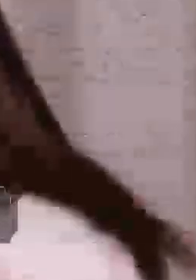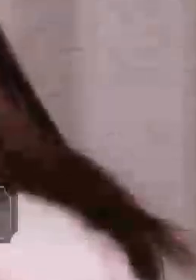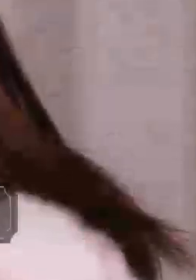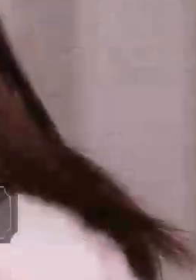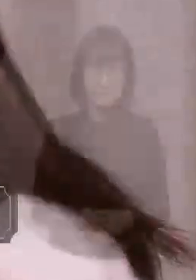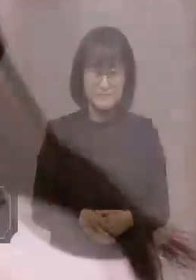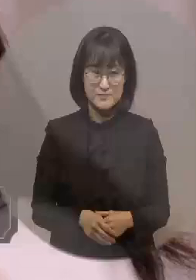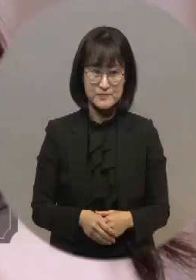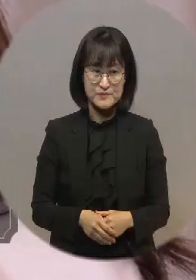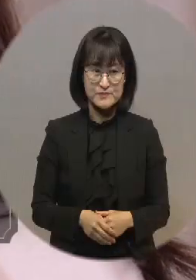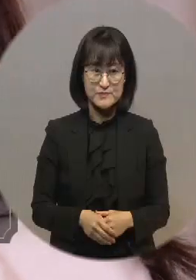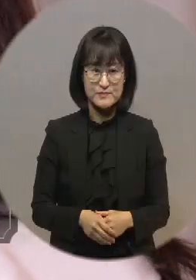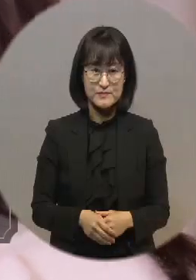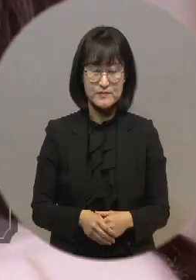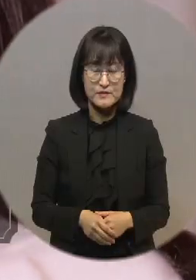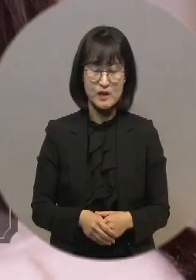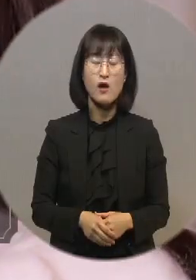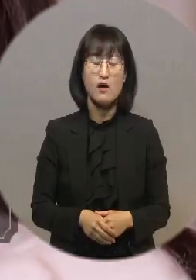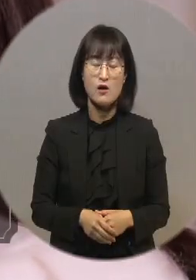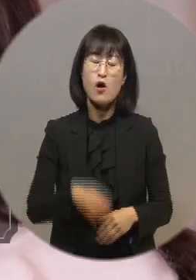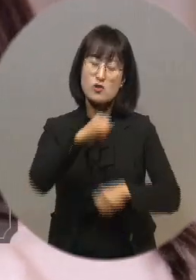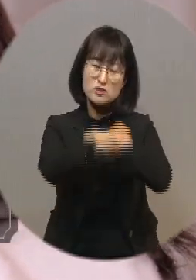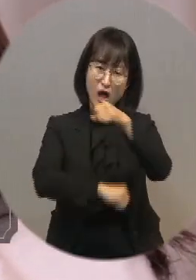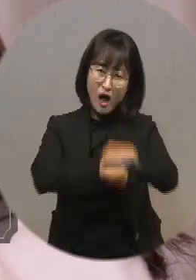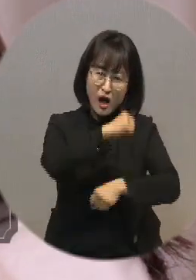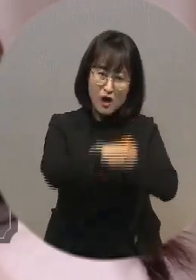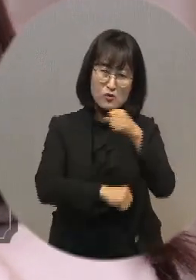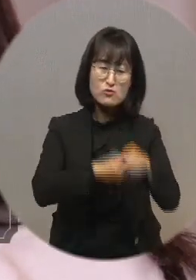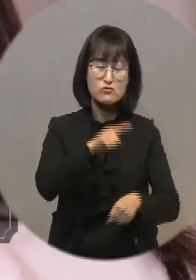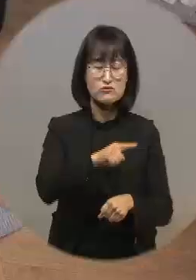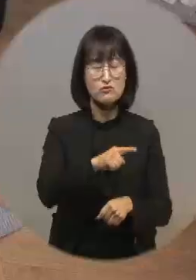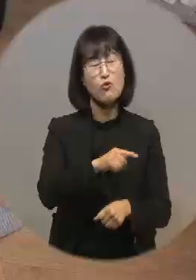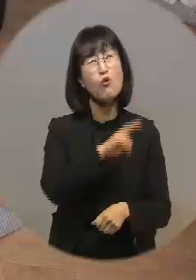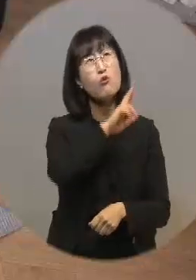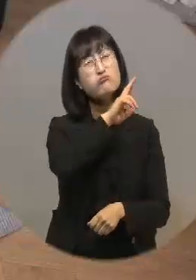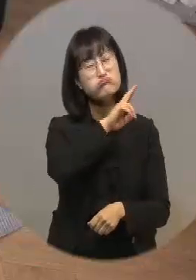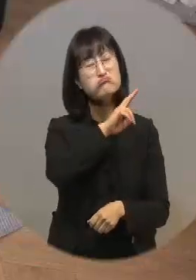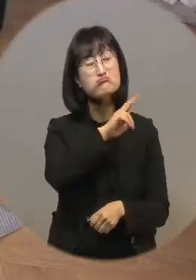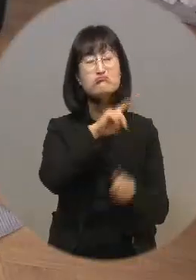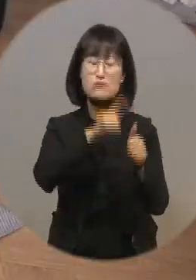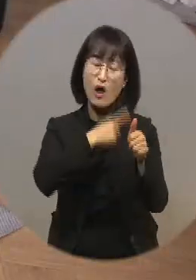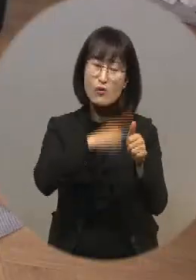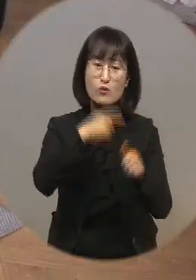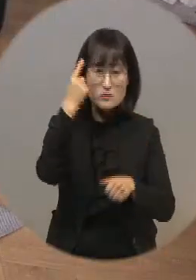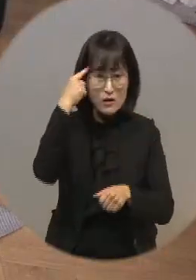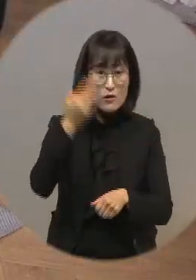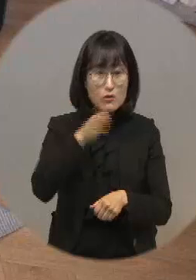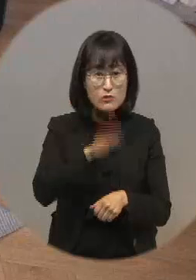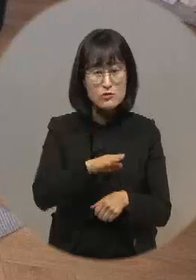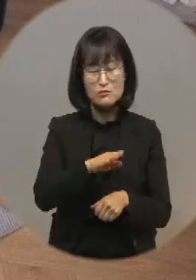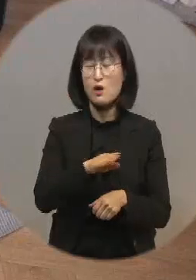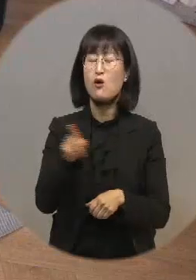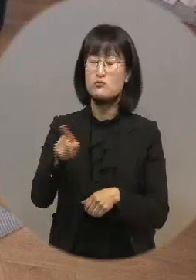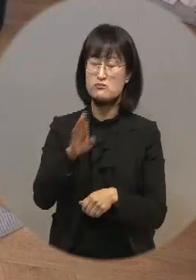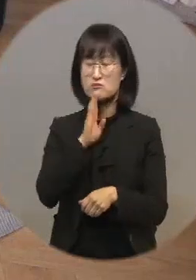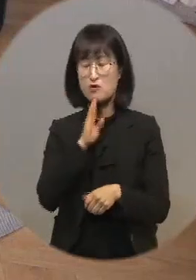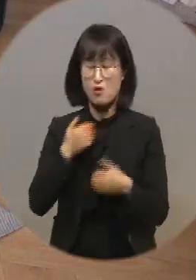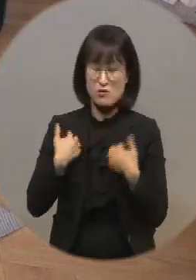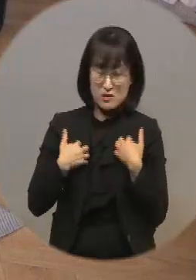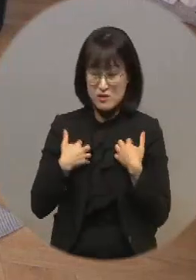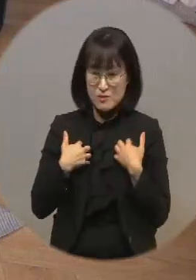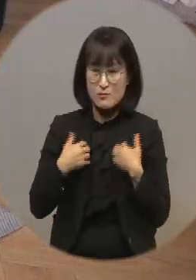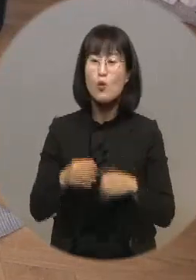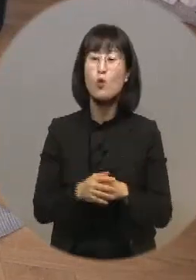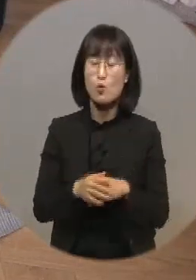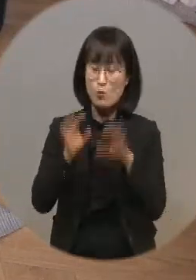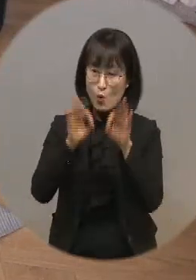우리는 공기처럼 누리는 건데 네. 이렇게 엄청난 희열로 그렇죠. 다가올 수도 있군요. 딱 보니까 남한에도 공부 잘하는 친구들 많잖아요.